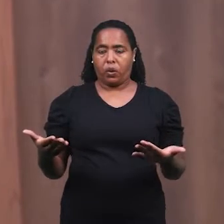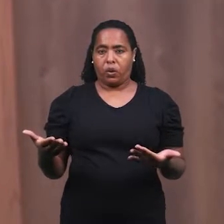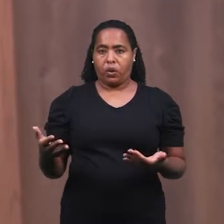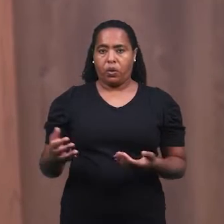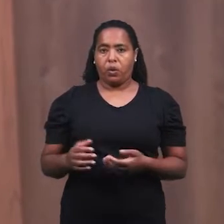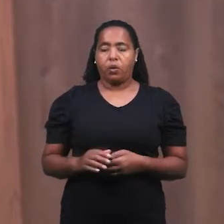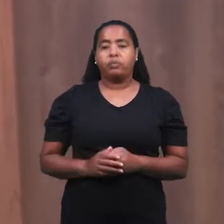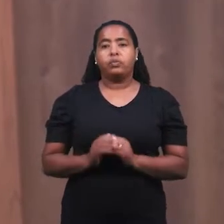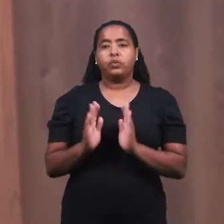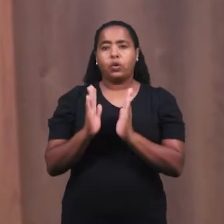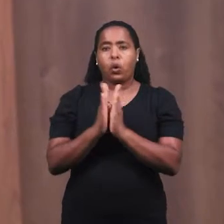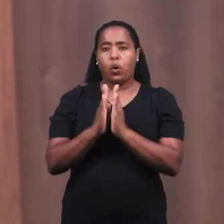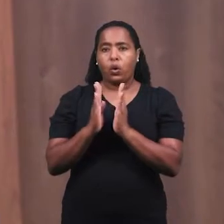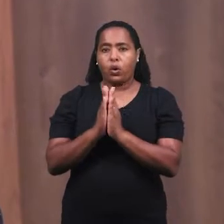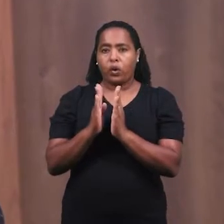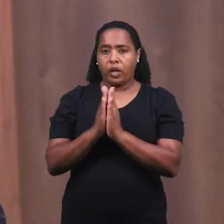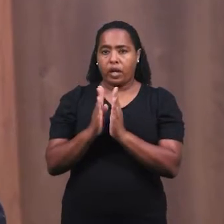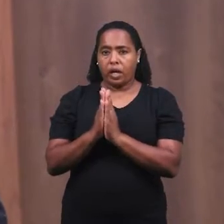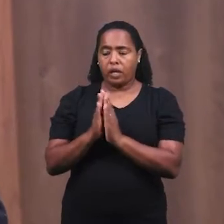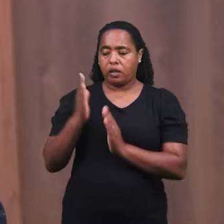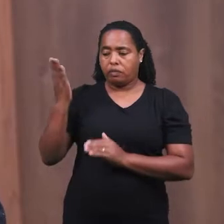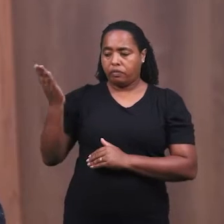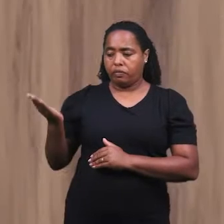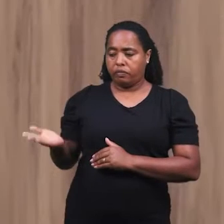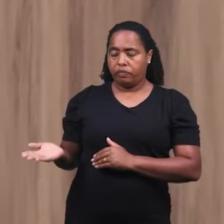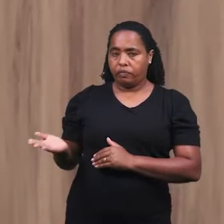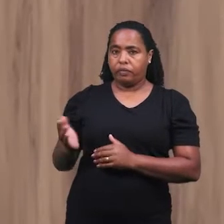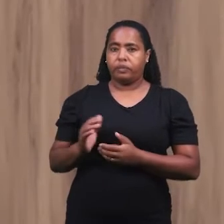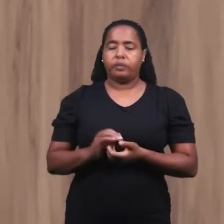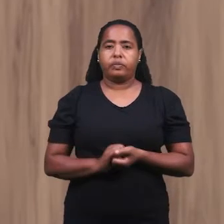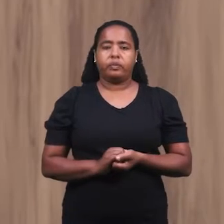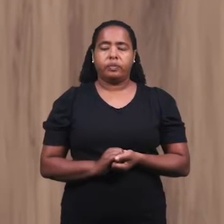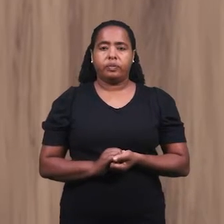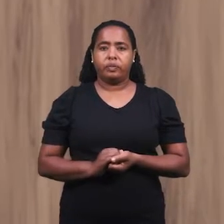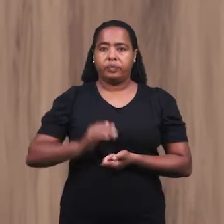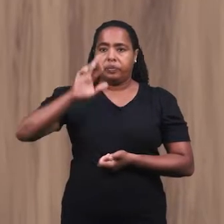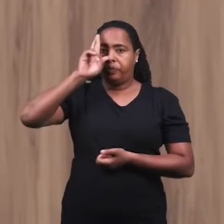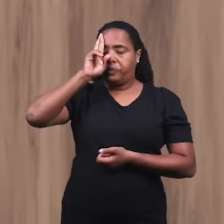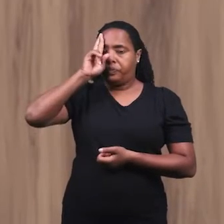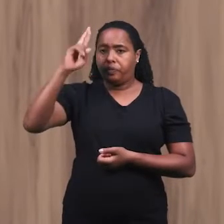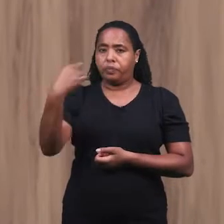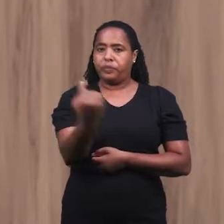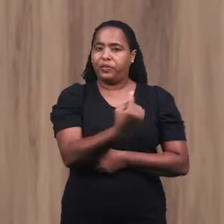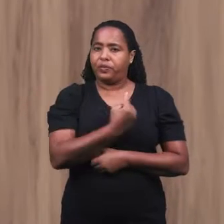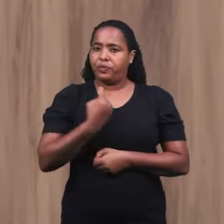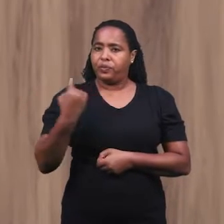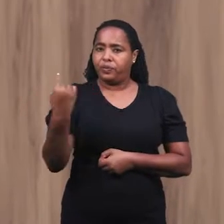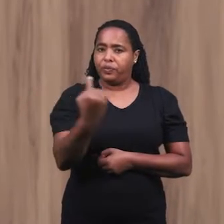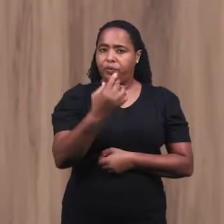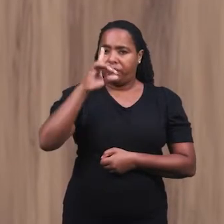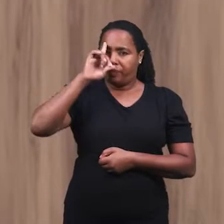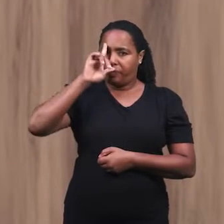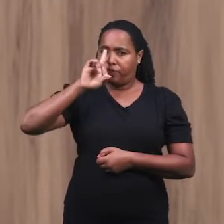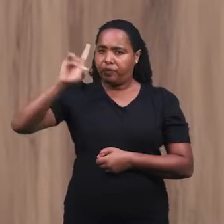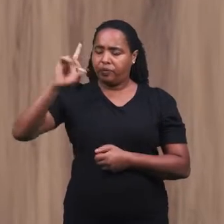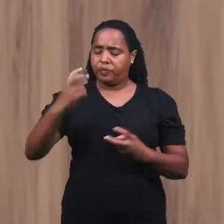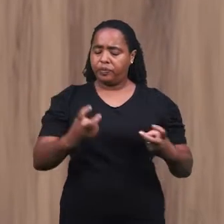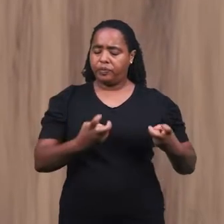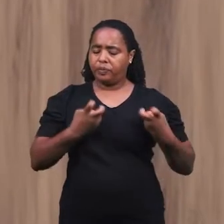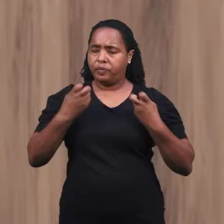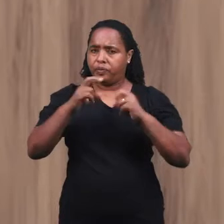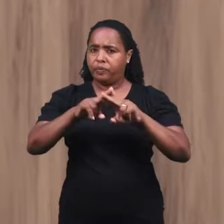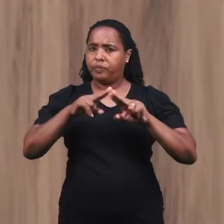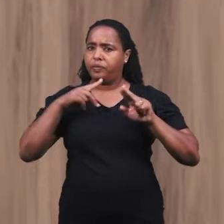Мы теперь помолимся ходатайственной молитвой Господу. Господь и Бог, мы взываем